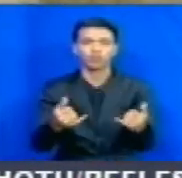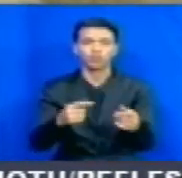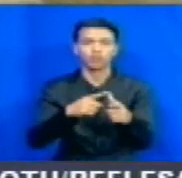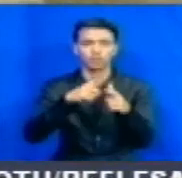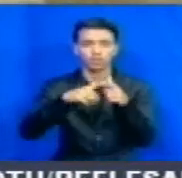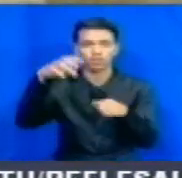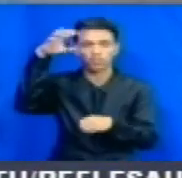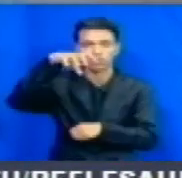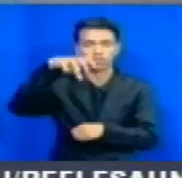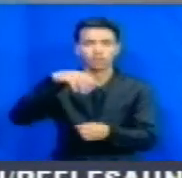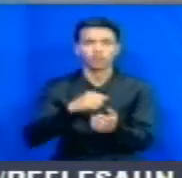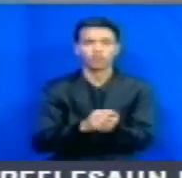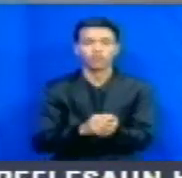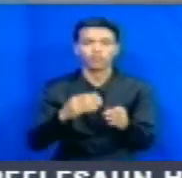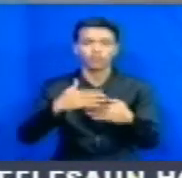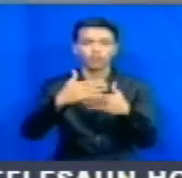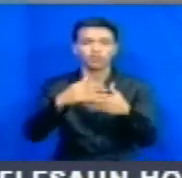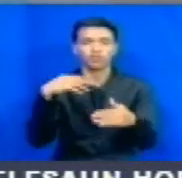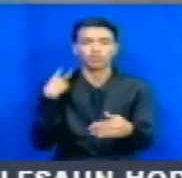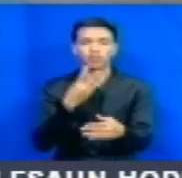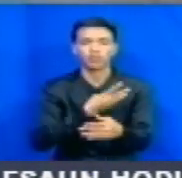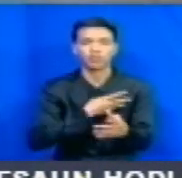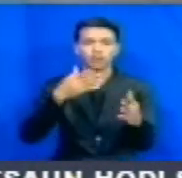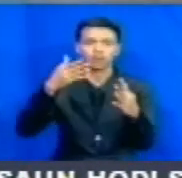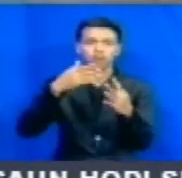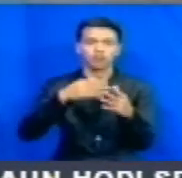udang. Progresnya kita sudah masuk